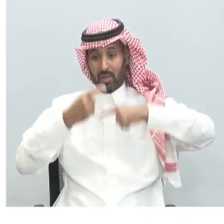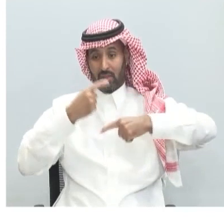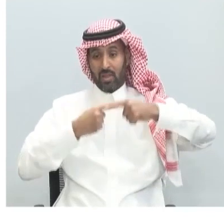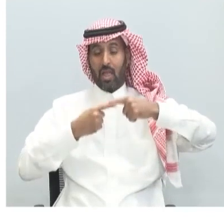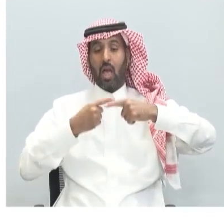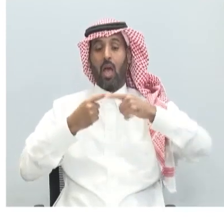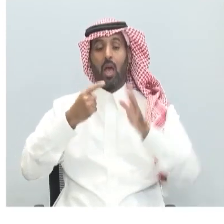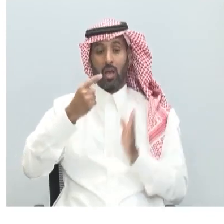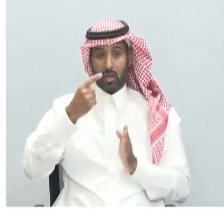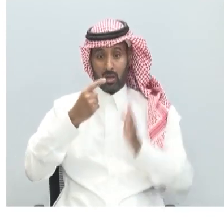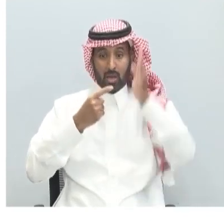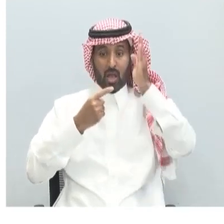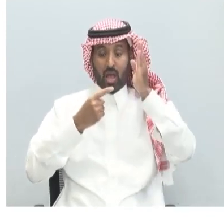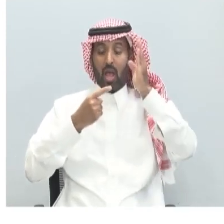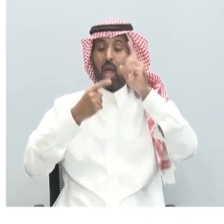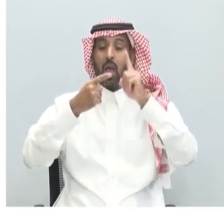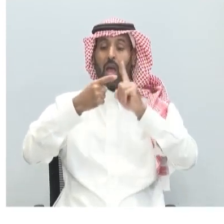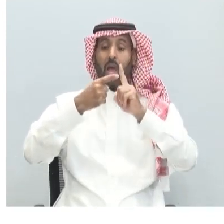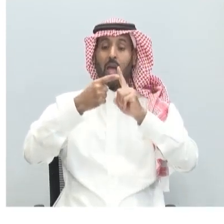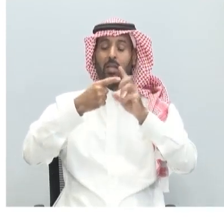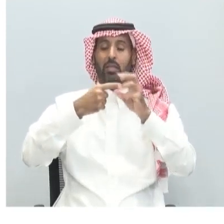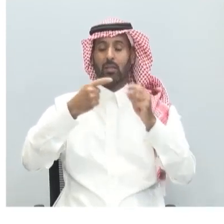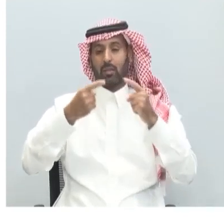موجب يكون الاسفل سالب